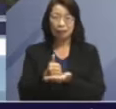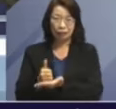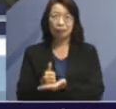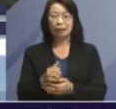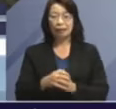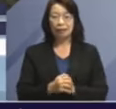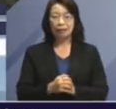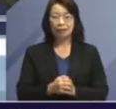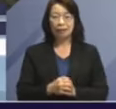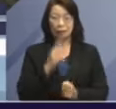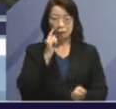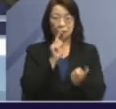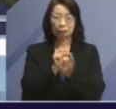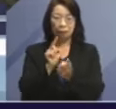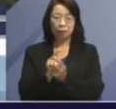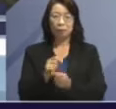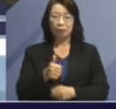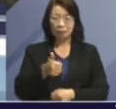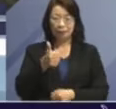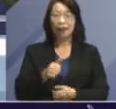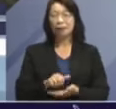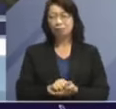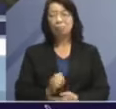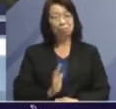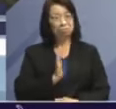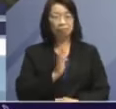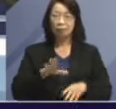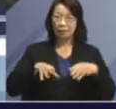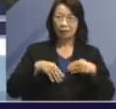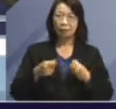ลน์เห็นหน้ากันทางโทรศัพท์เนี่ยมันก็จะได้ลดความตึงเครียดลงไปด้วยนะคุณนะ ค่ะ